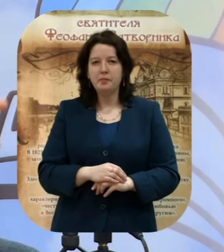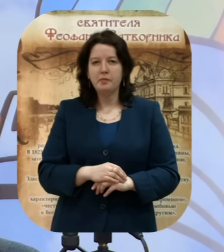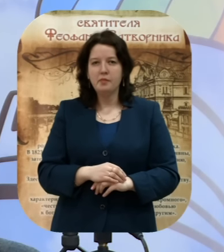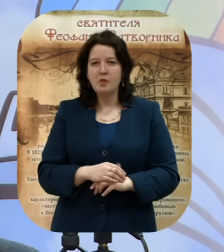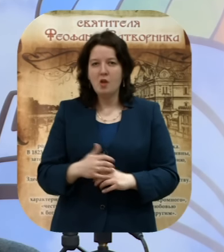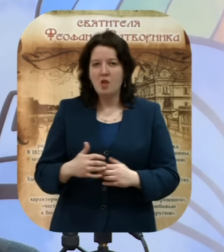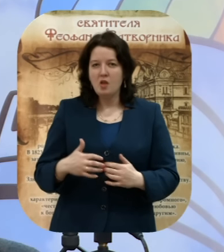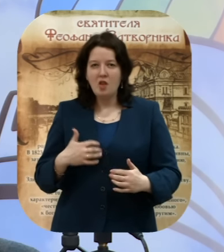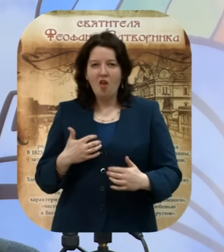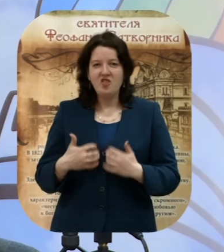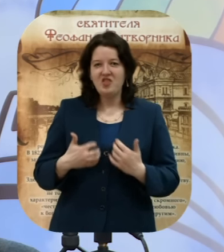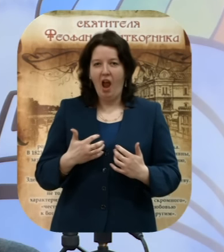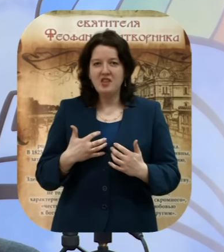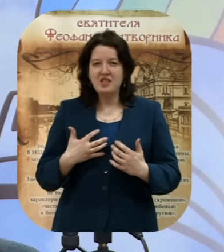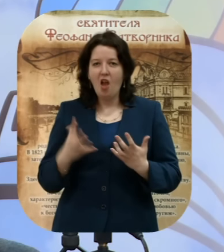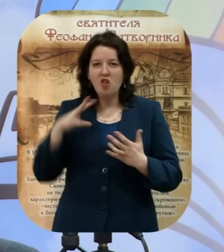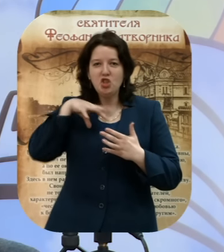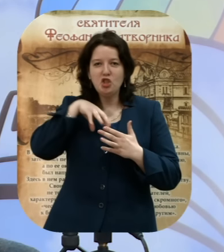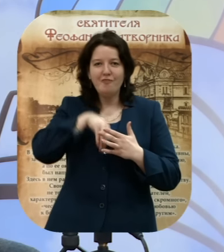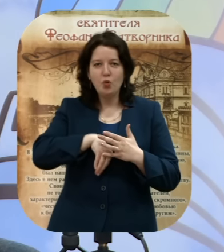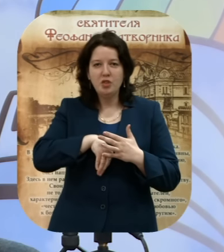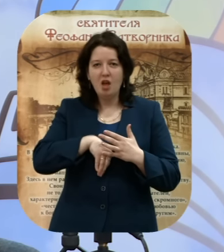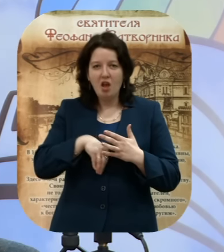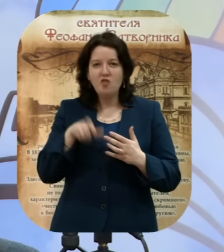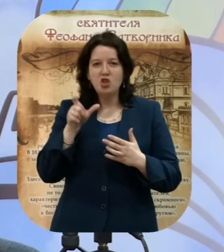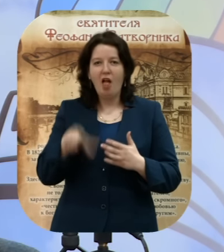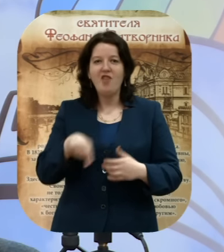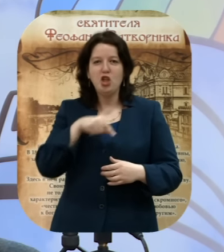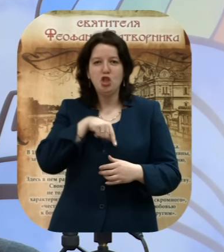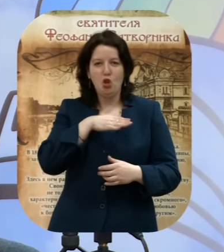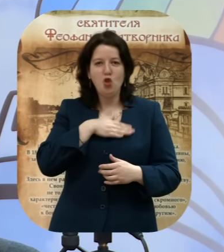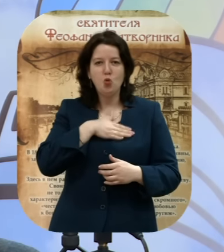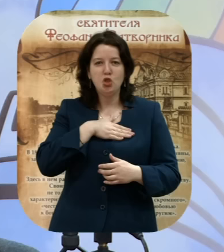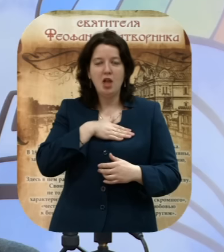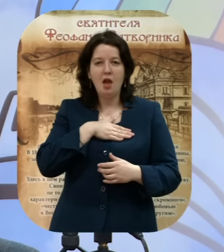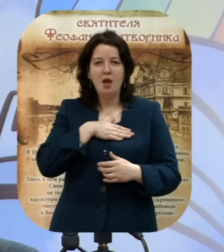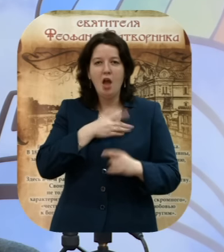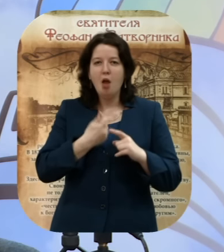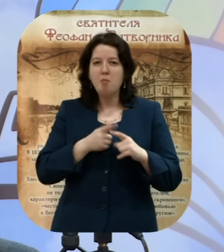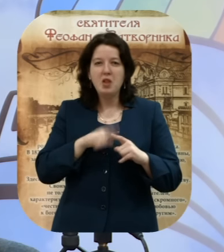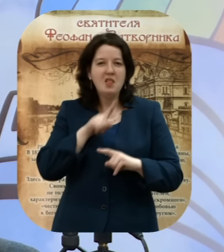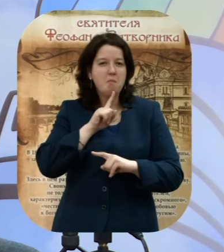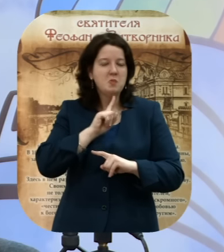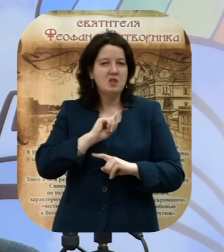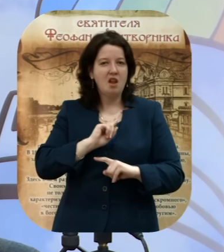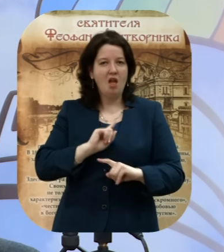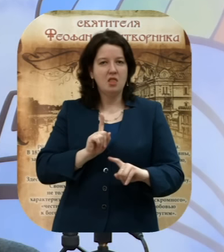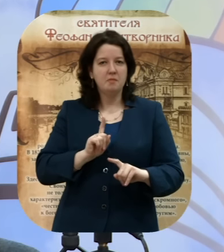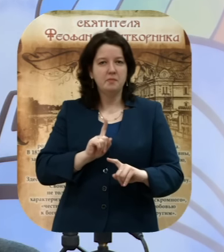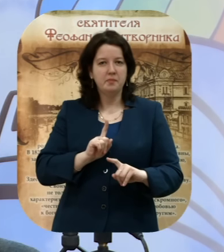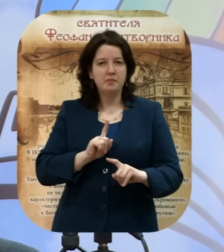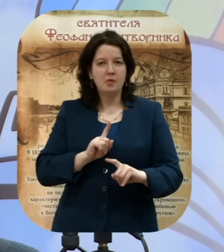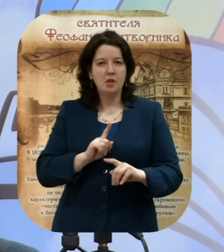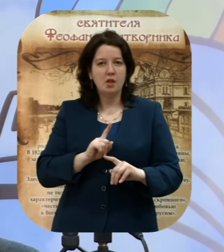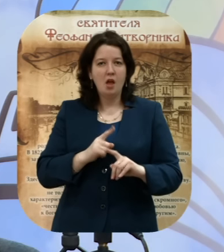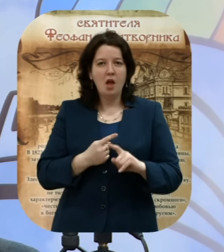ненависть, страсти живут в человеческой душе. Причем странное дело,